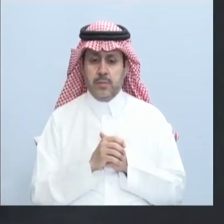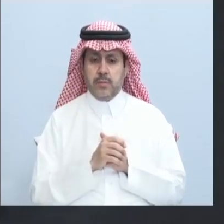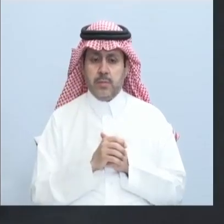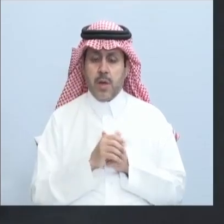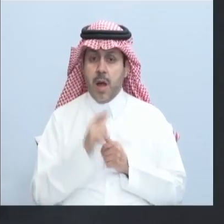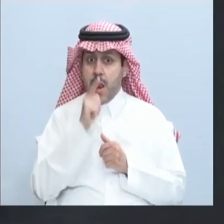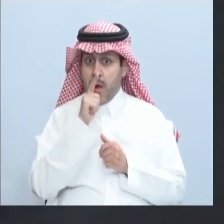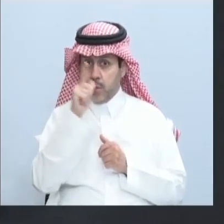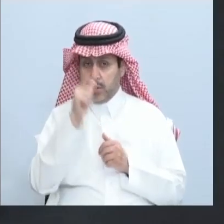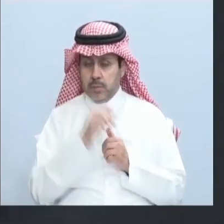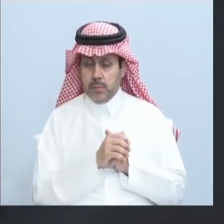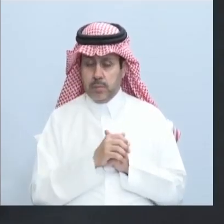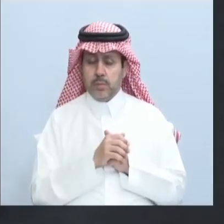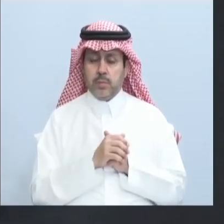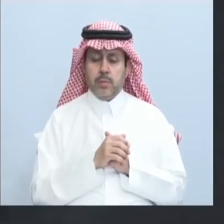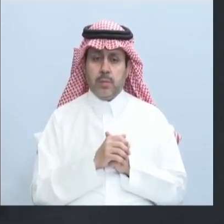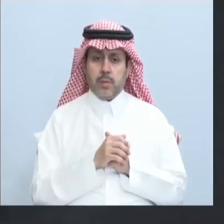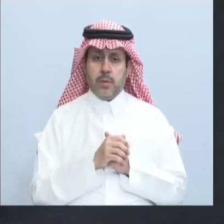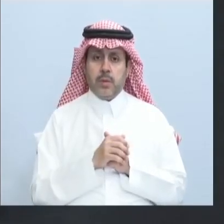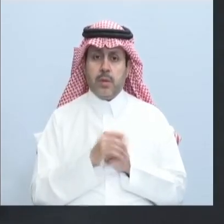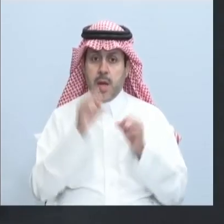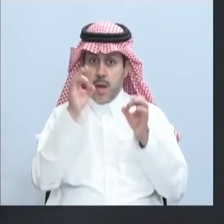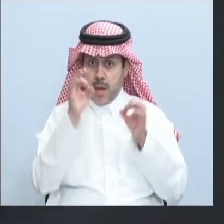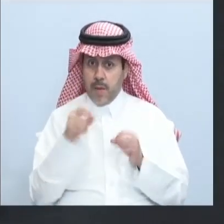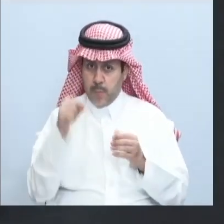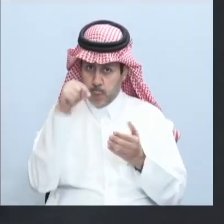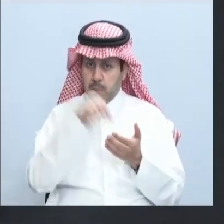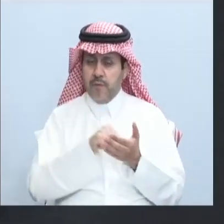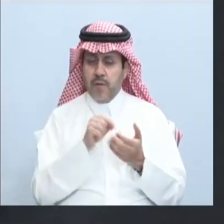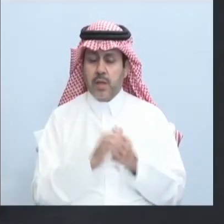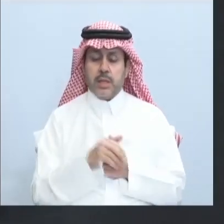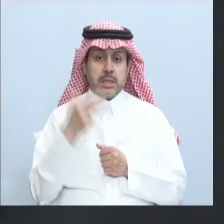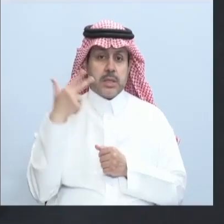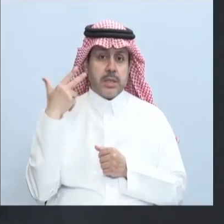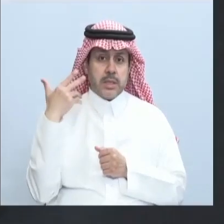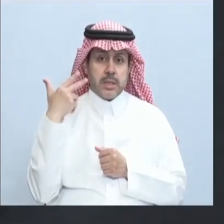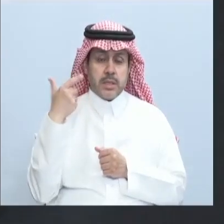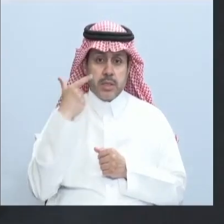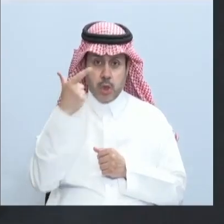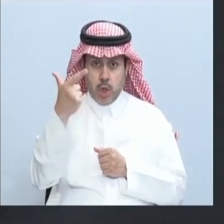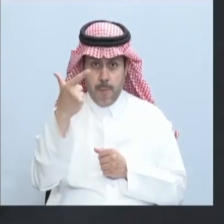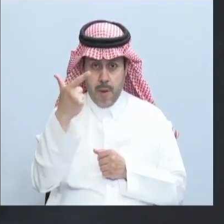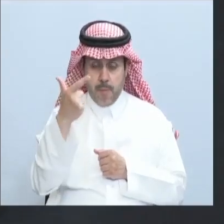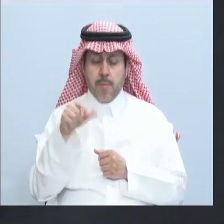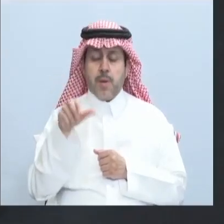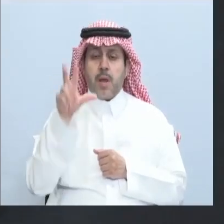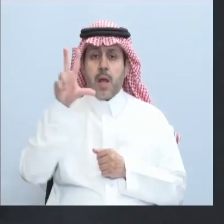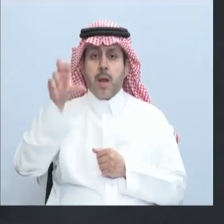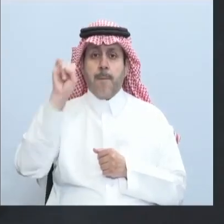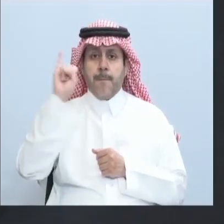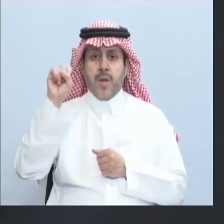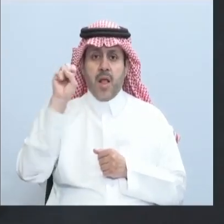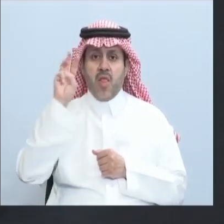ولقد اتيناك سبعا من المثاني ما المراد سبعا من المثاني ما المراد